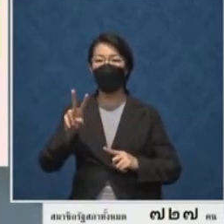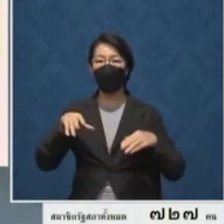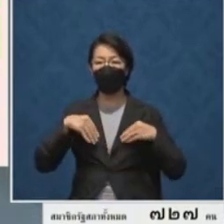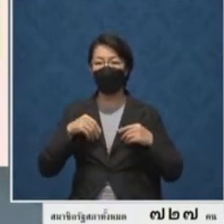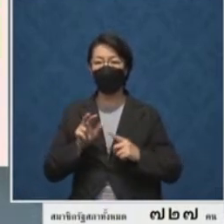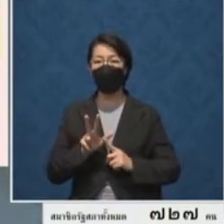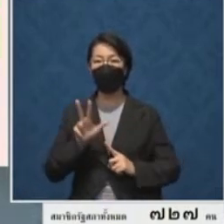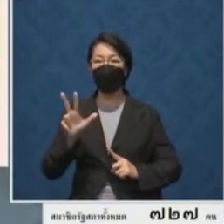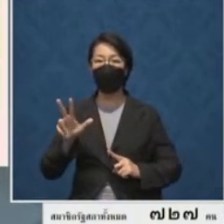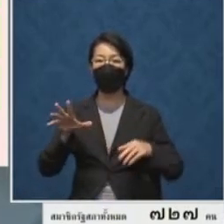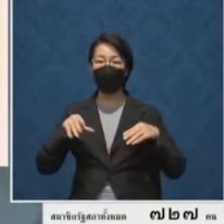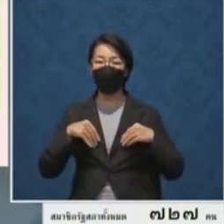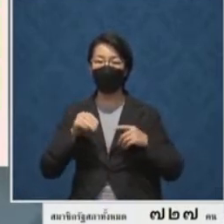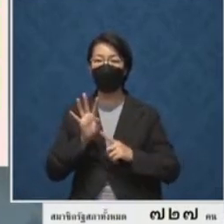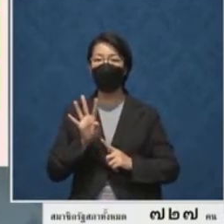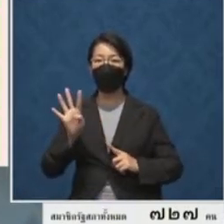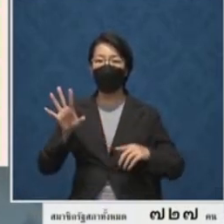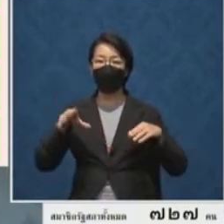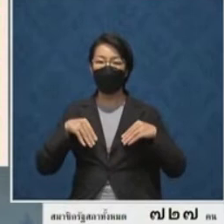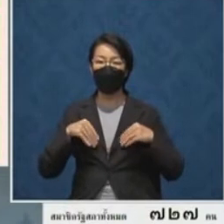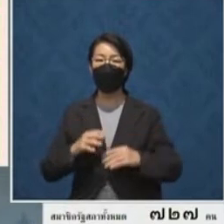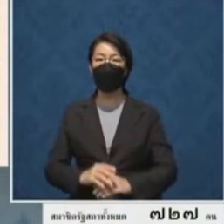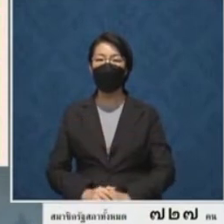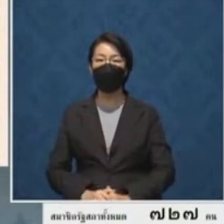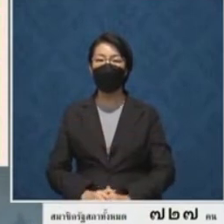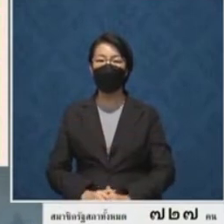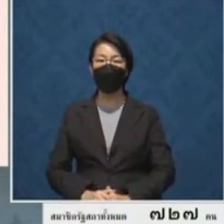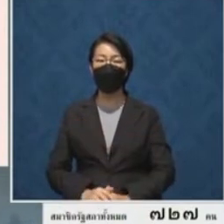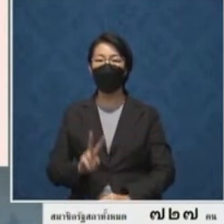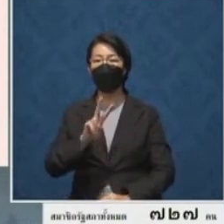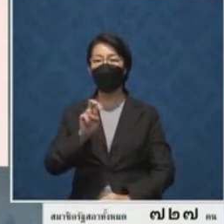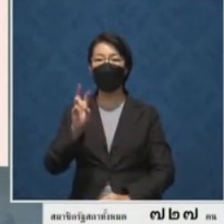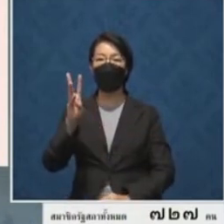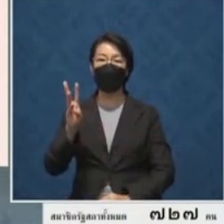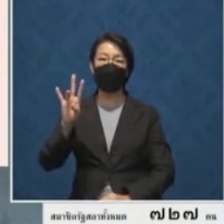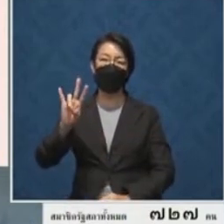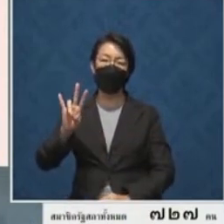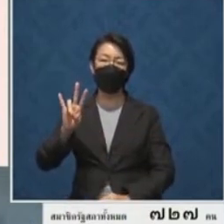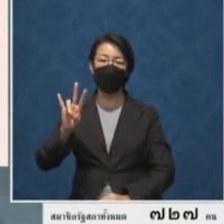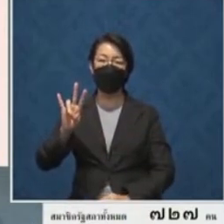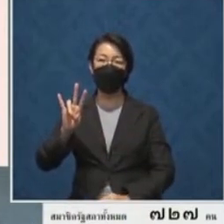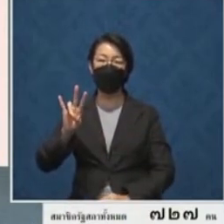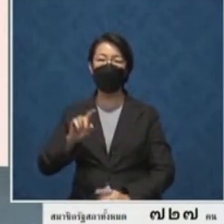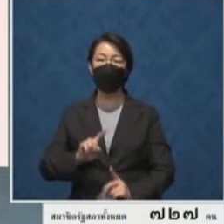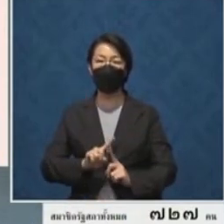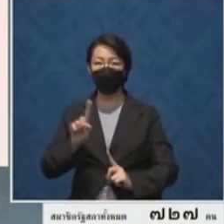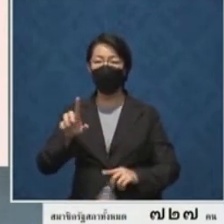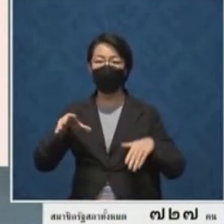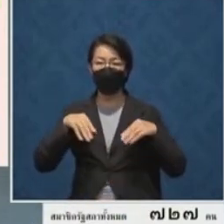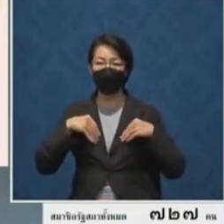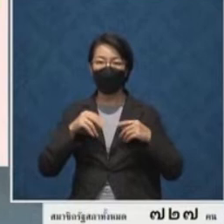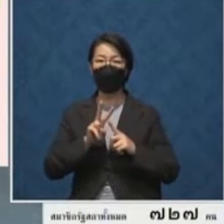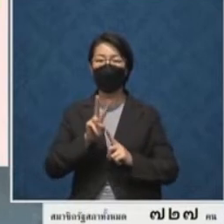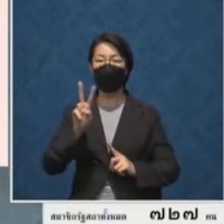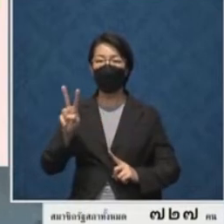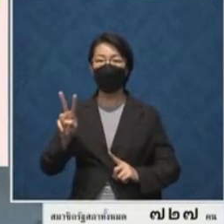และ4รับหลักการครับ 267นายบุญแก้วสมวงศ ์1รับหลักการ2รับหลัก